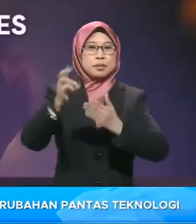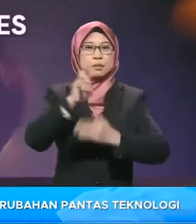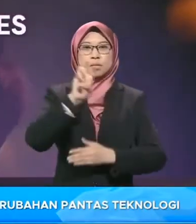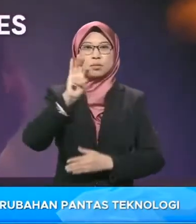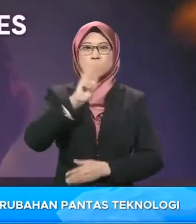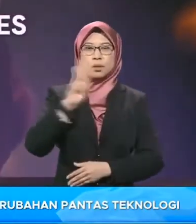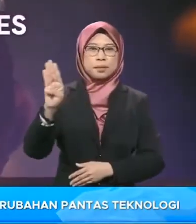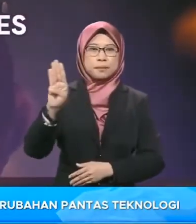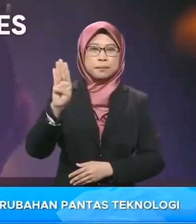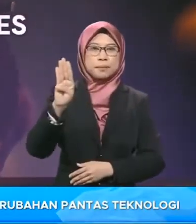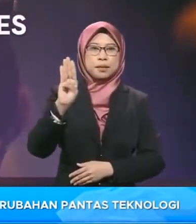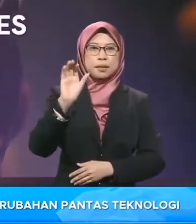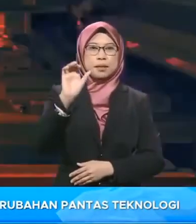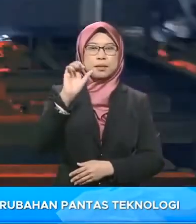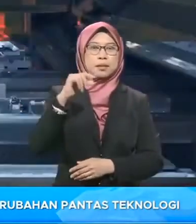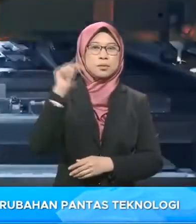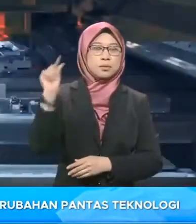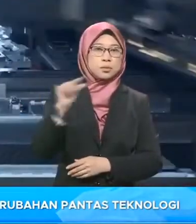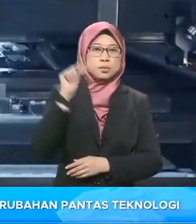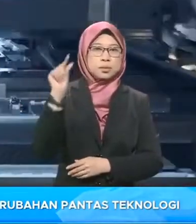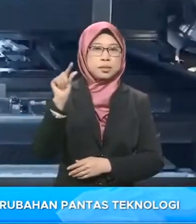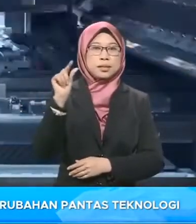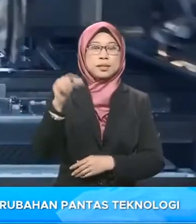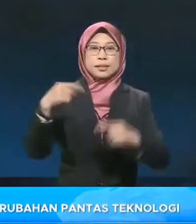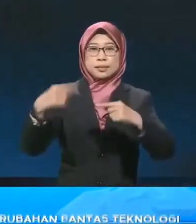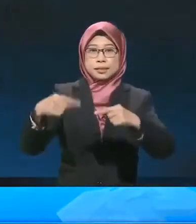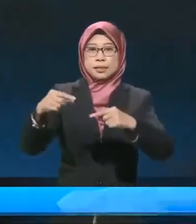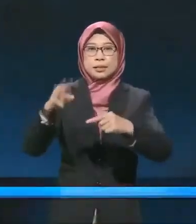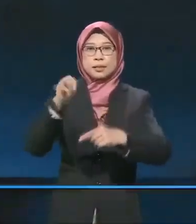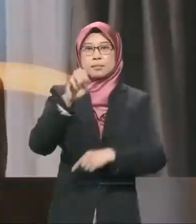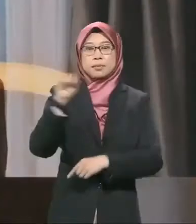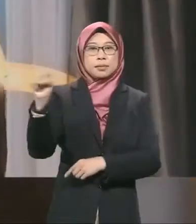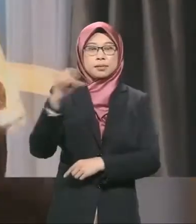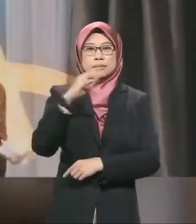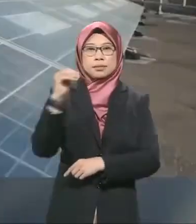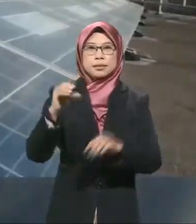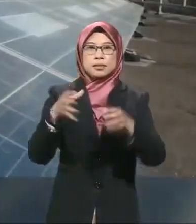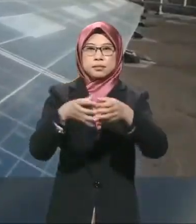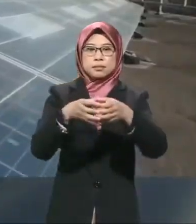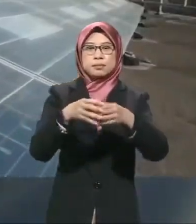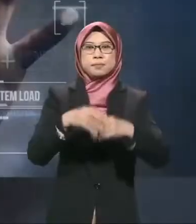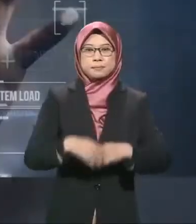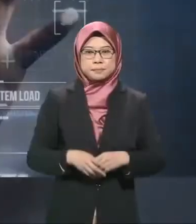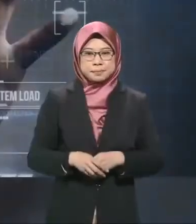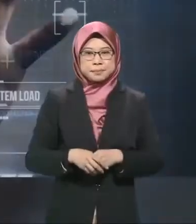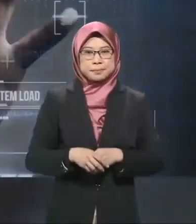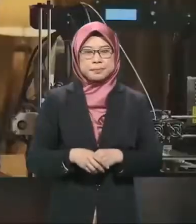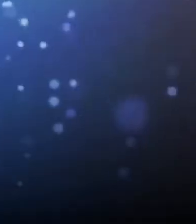Amazon, Epic Games, Google, IBM, Microsoft dan kumpulan Ping An.